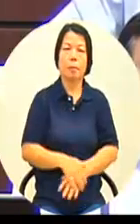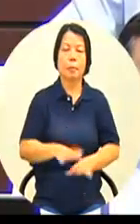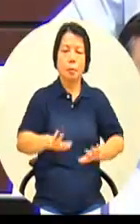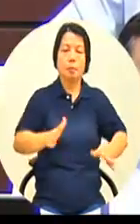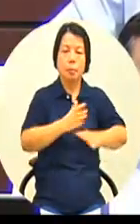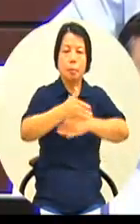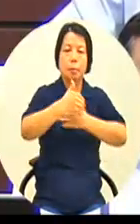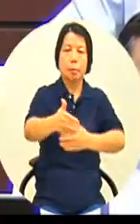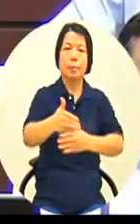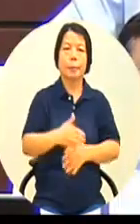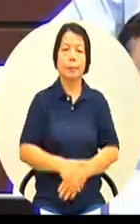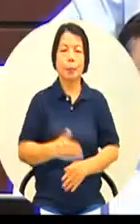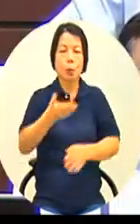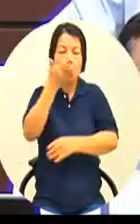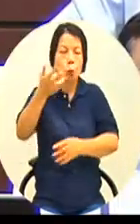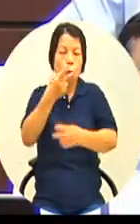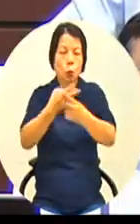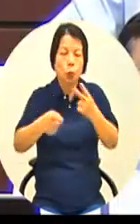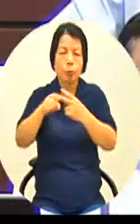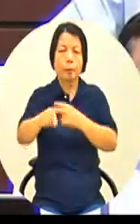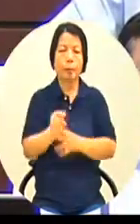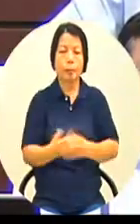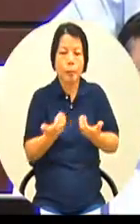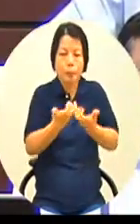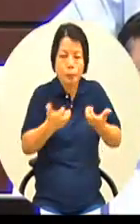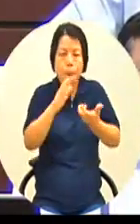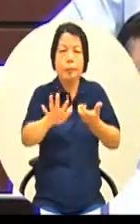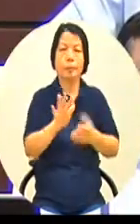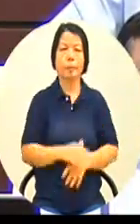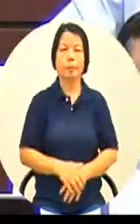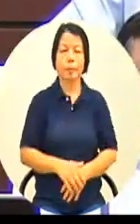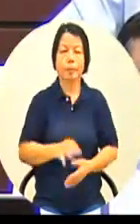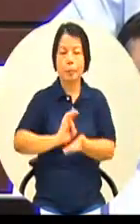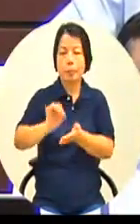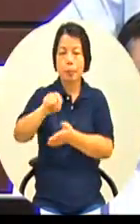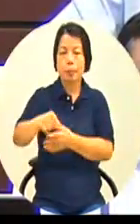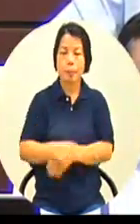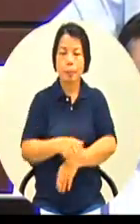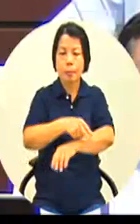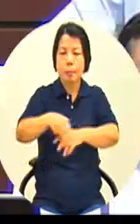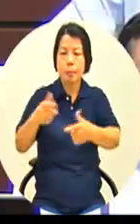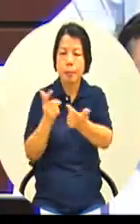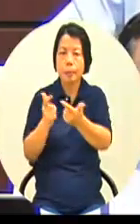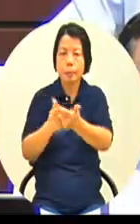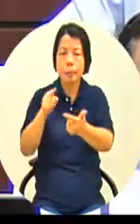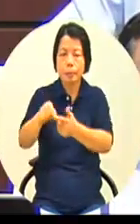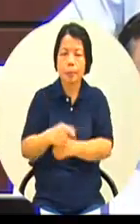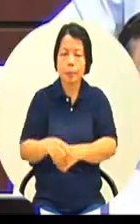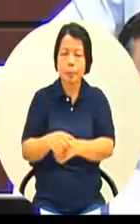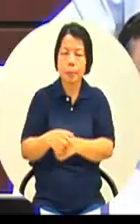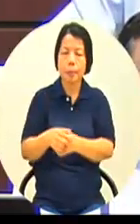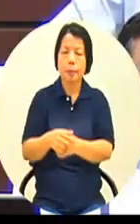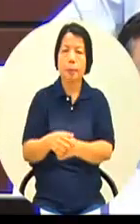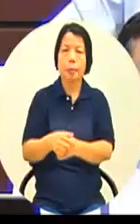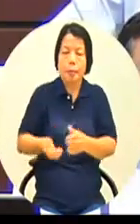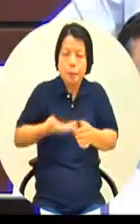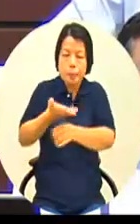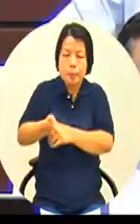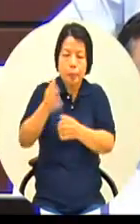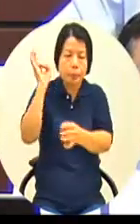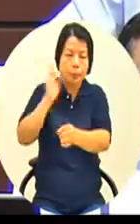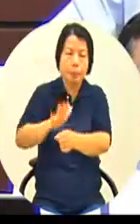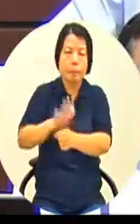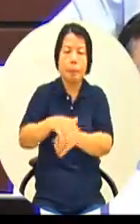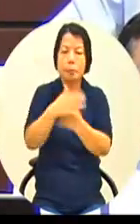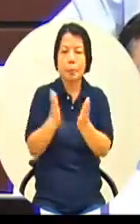底，咱的旅客有一寡区隔啦，吼，有的是讲咱用这个套装来甲刺激，当然嘛有一寡人就是讲，哎、虽然真无